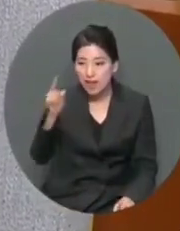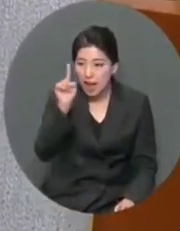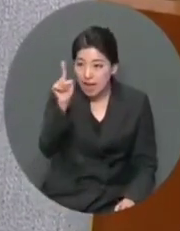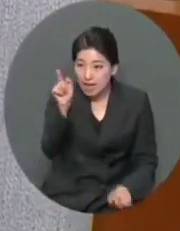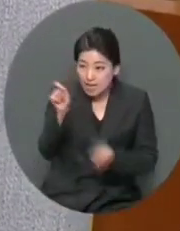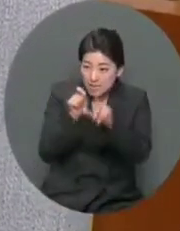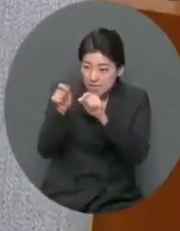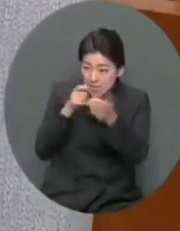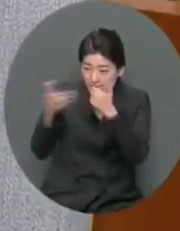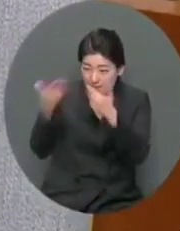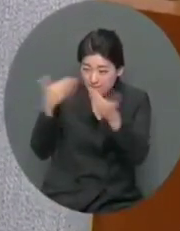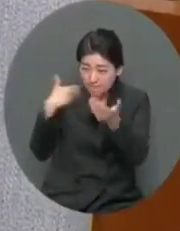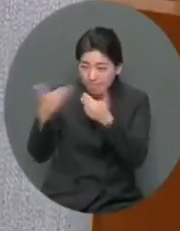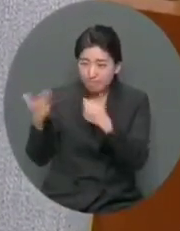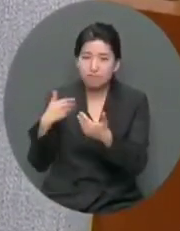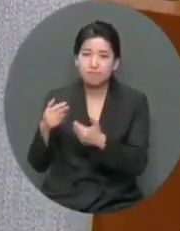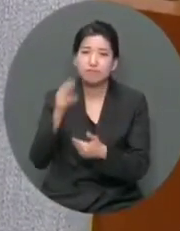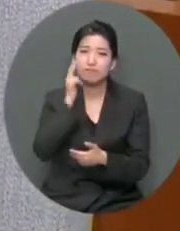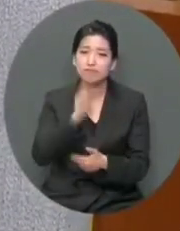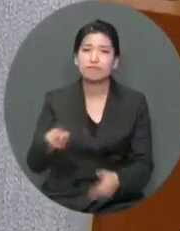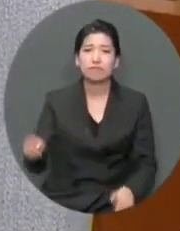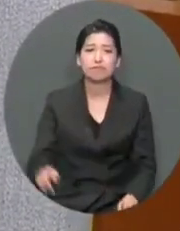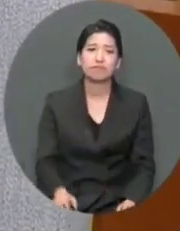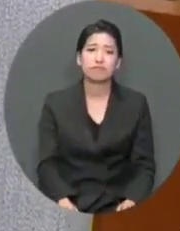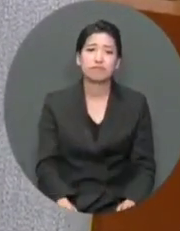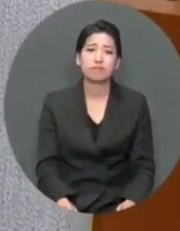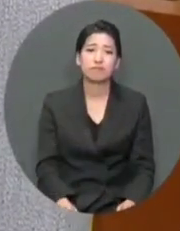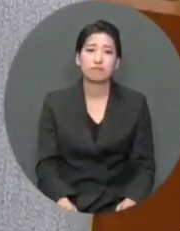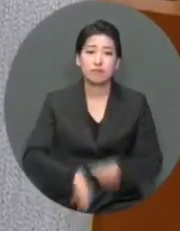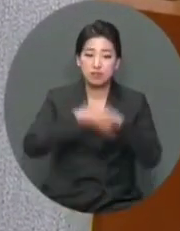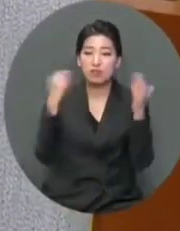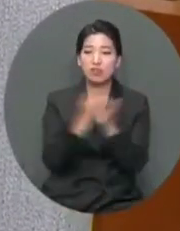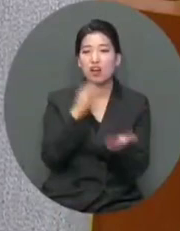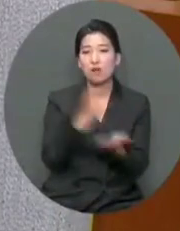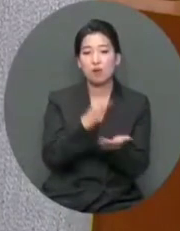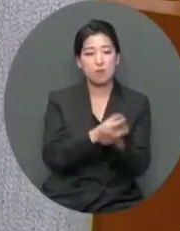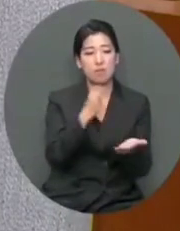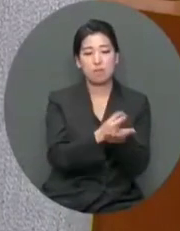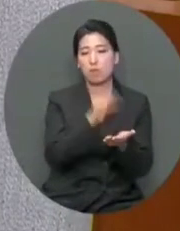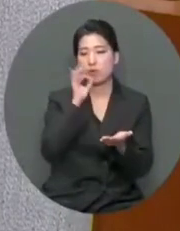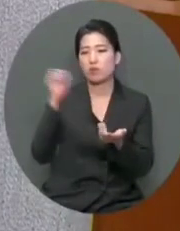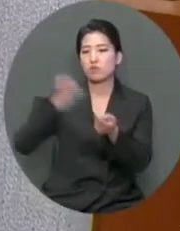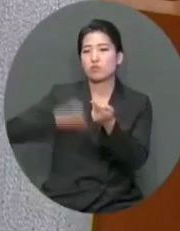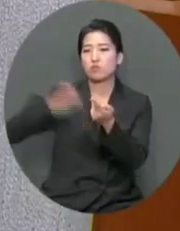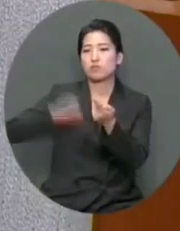털리는지. 근데 그게요. 법의 잣대로 보면 다 유죄더라고요.